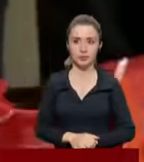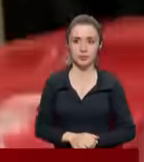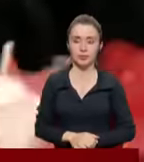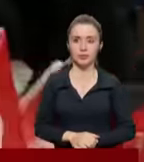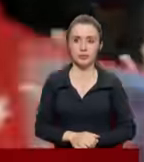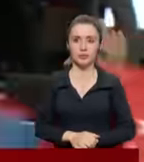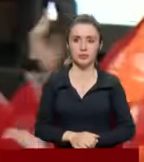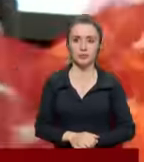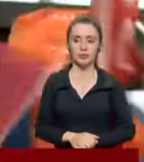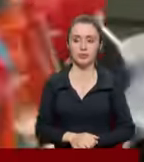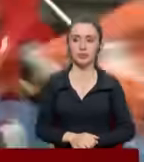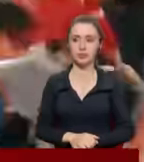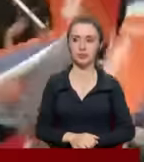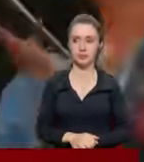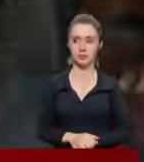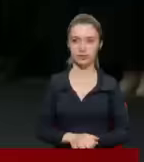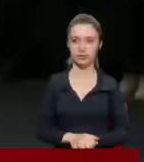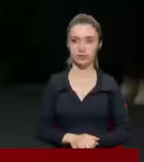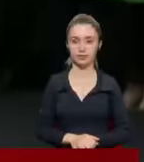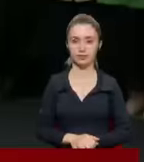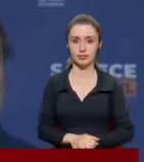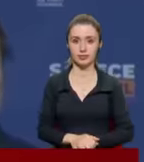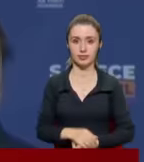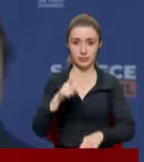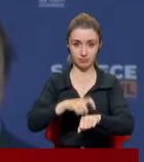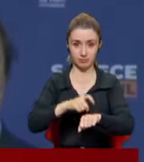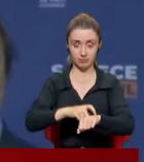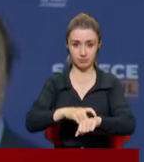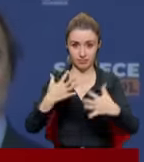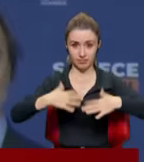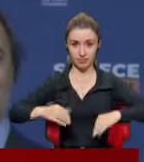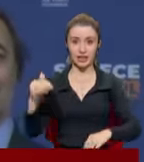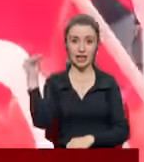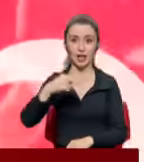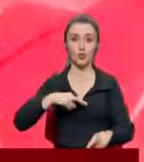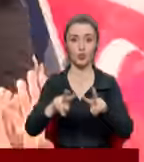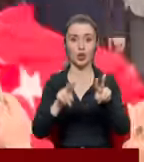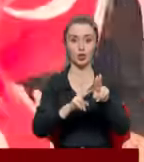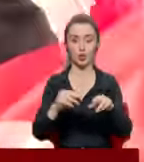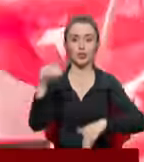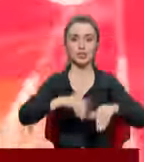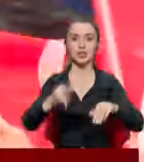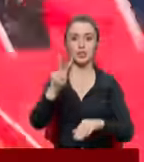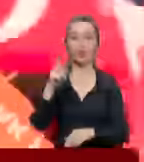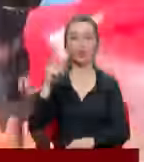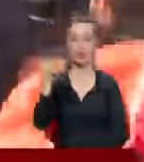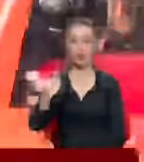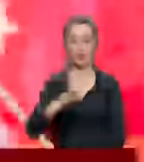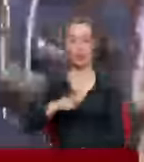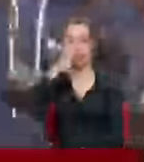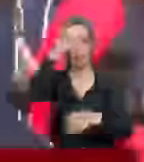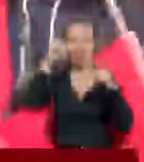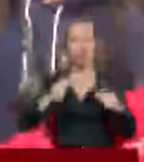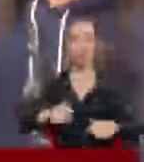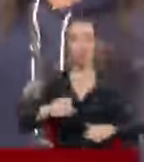istbul şimdi istbul saatleri kurun geliyor Murat kurum seçime 29 gün kala İstanbul'da